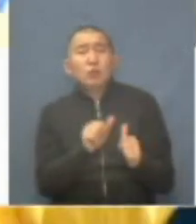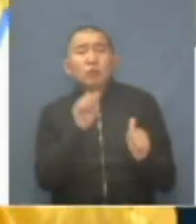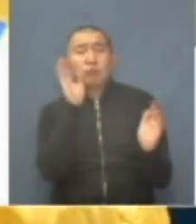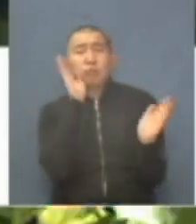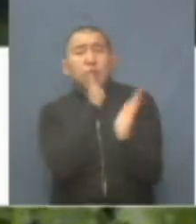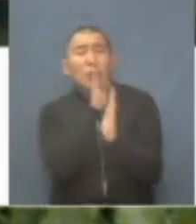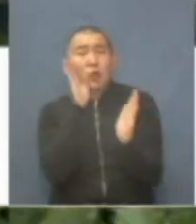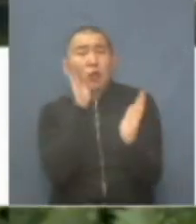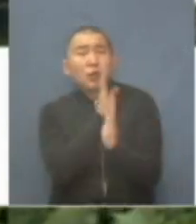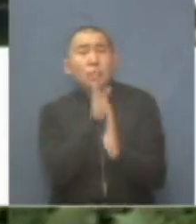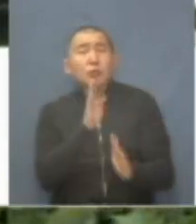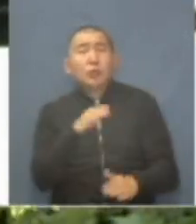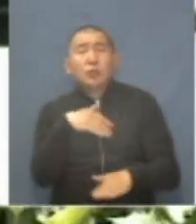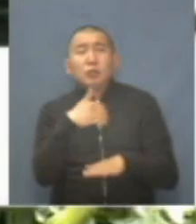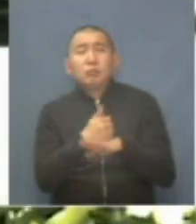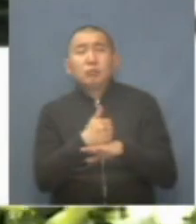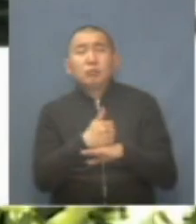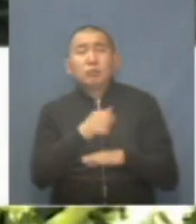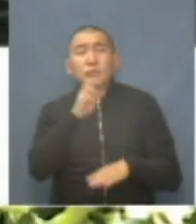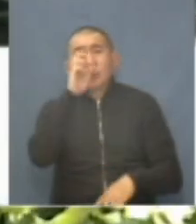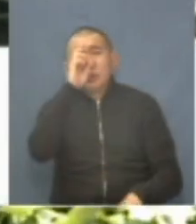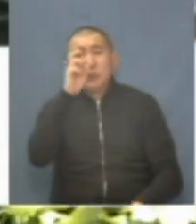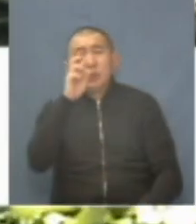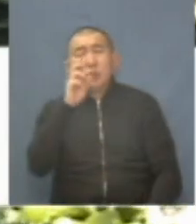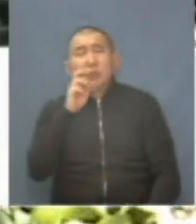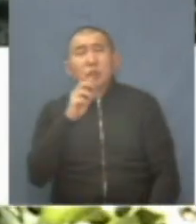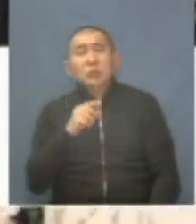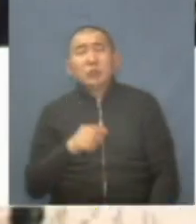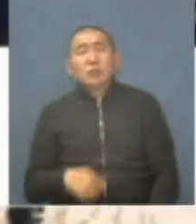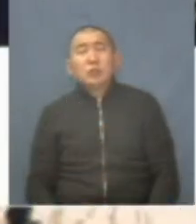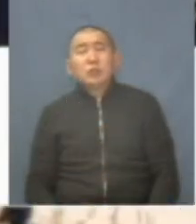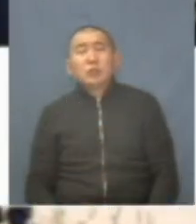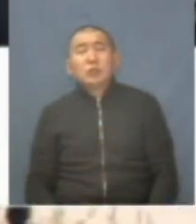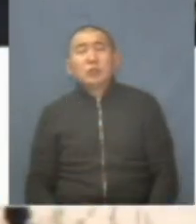орталығы бірлестігінің басшысы Танир Яссы.